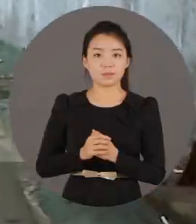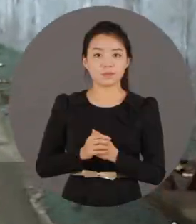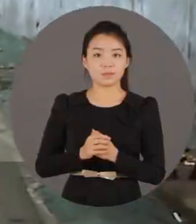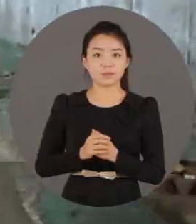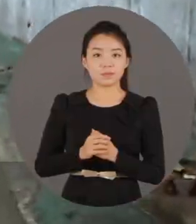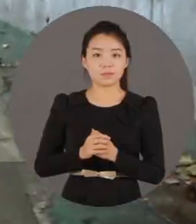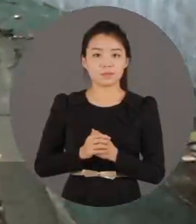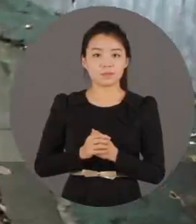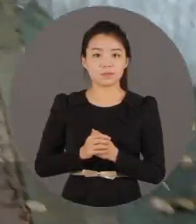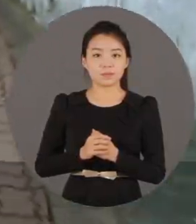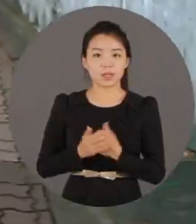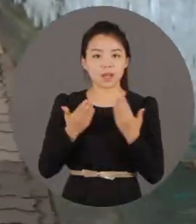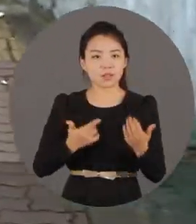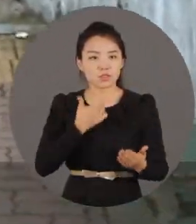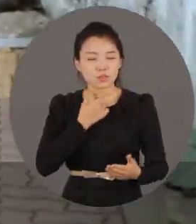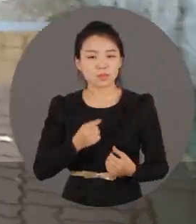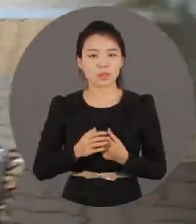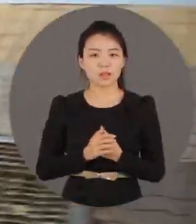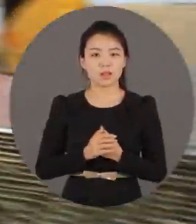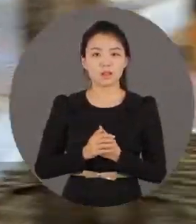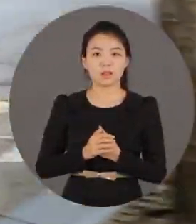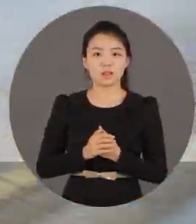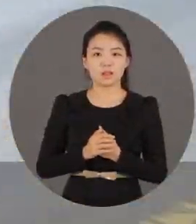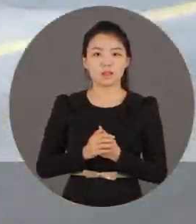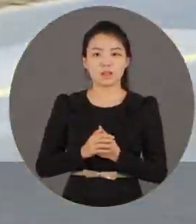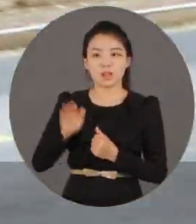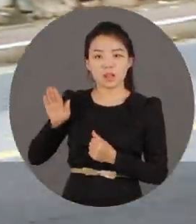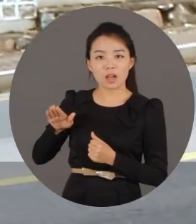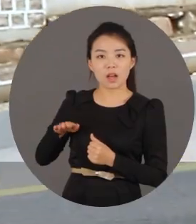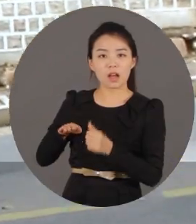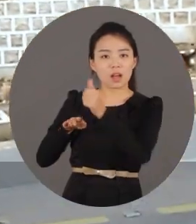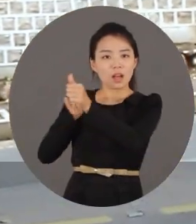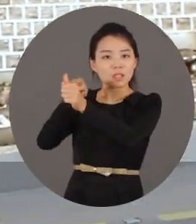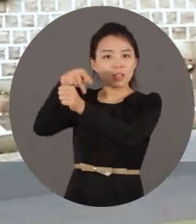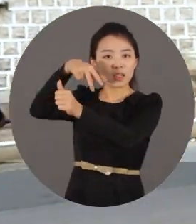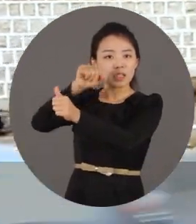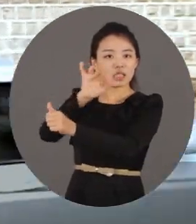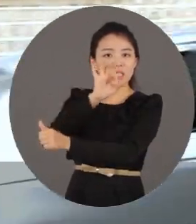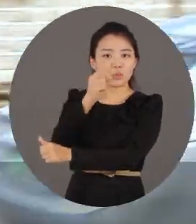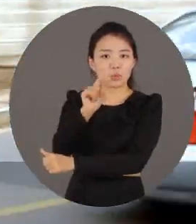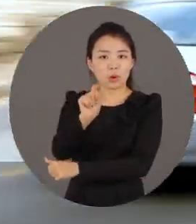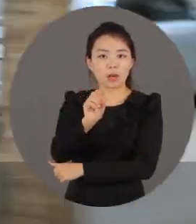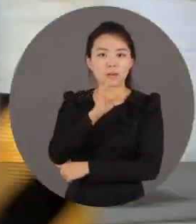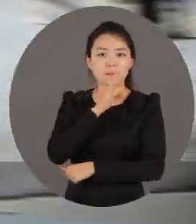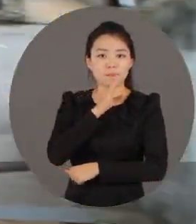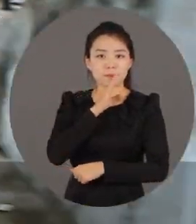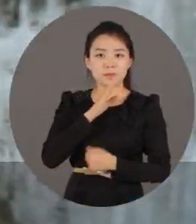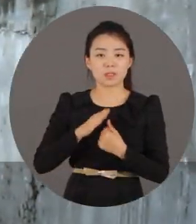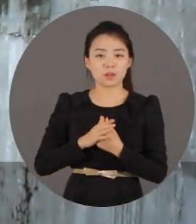아, 왜 이렇게 춥냐. 빨리 끌어가서 쉬고 싶다. 야, 쟤 시황이 아니냐?